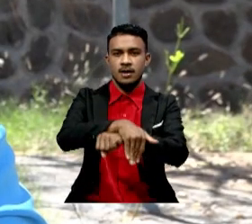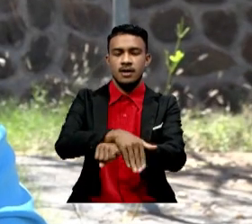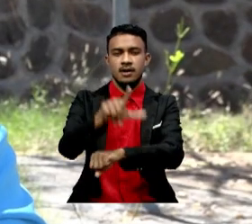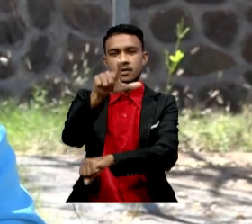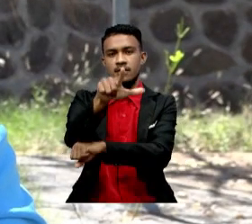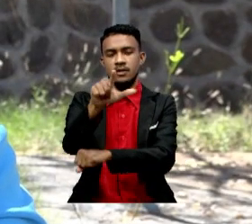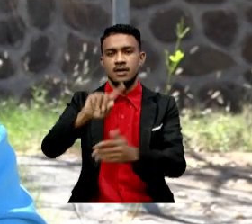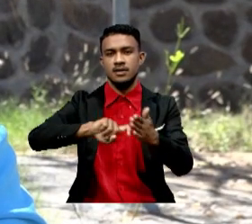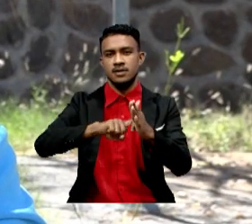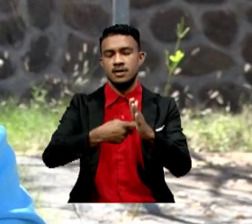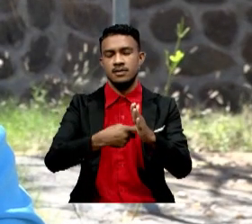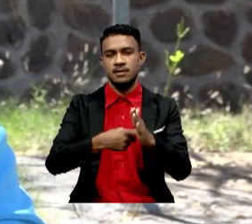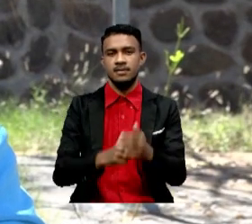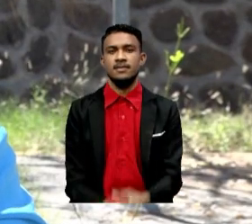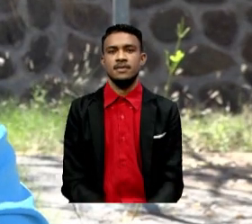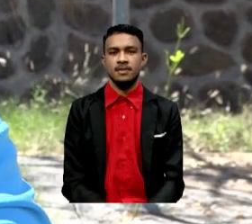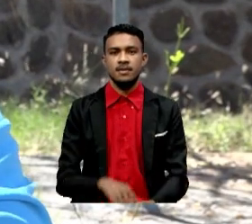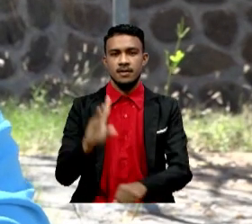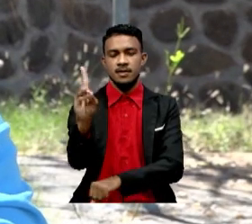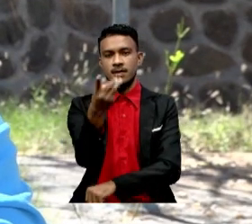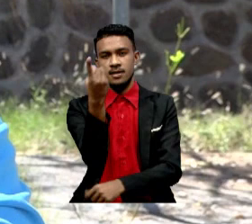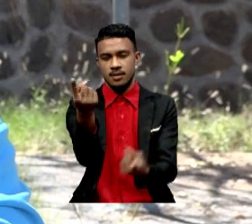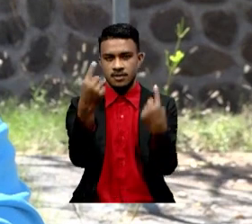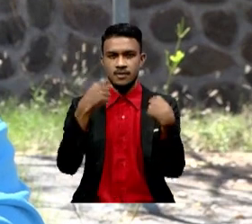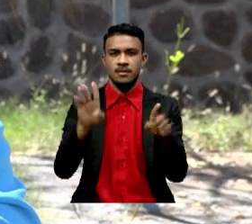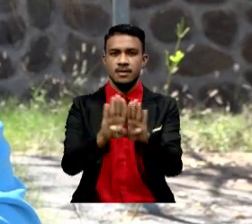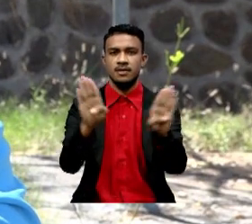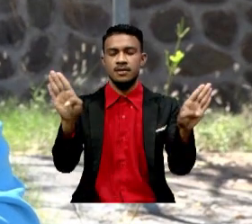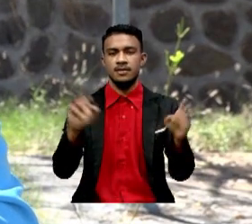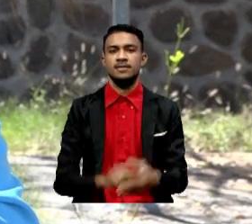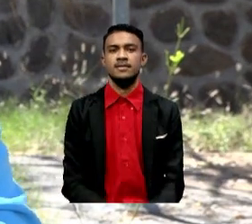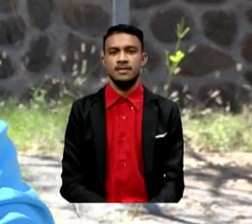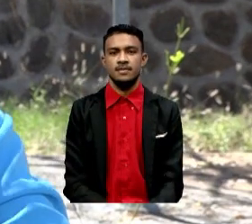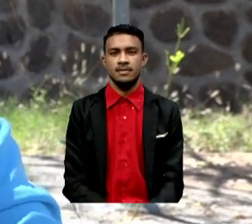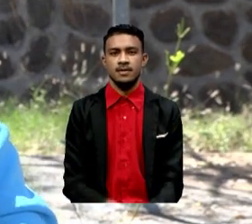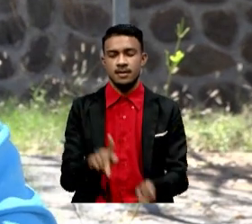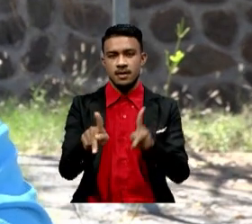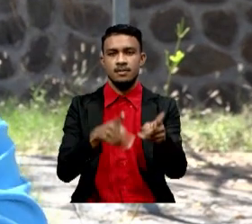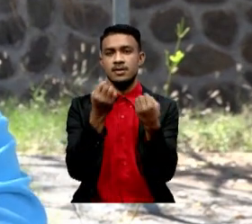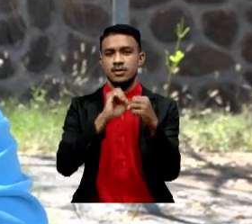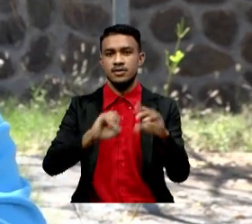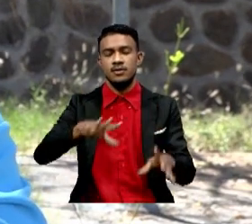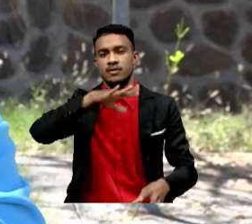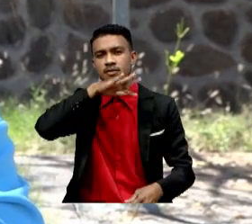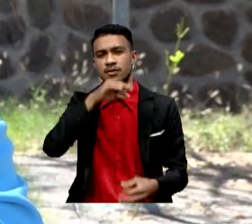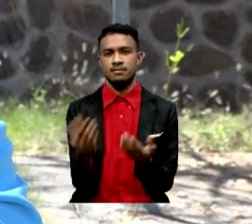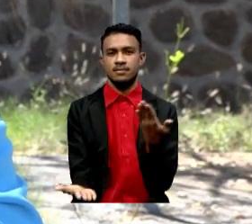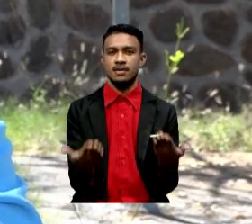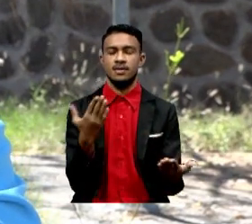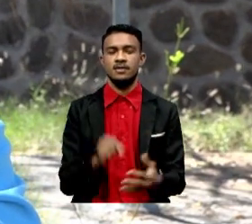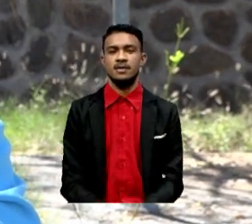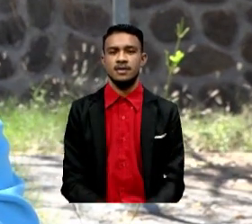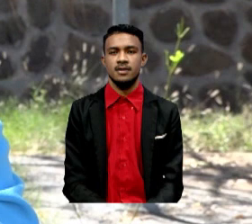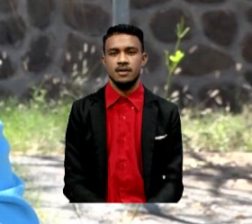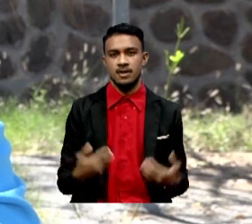sabi anane. Ah, dadir mai fer mas loke fale. Me masoi foyar naran alviruri.